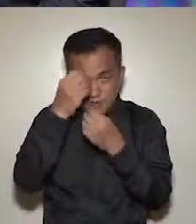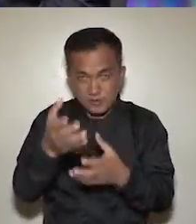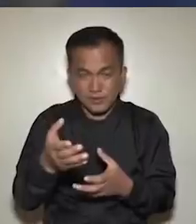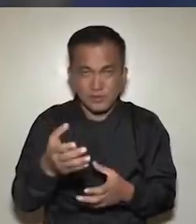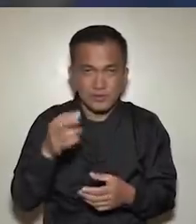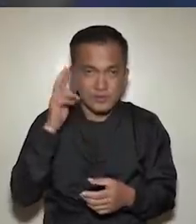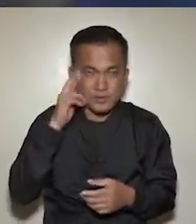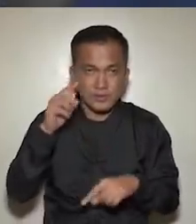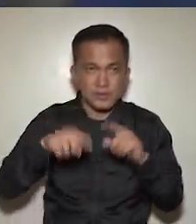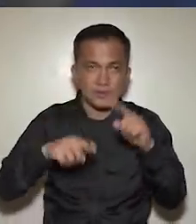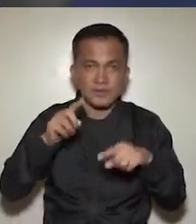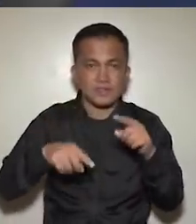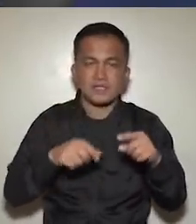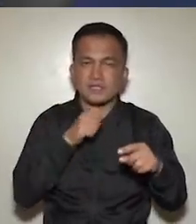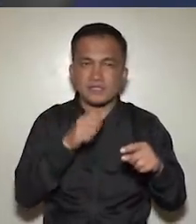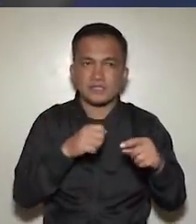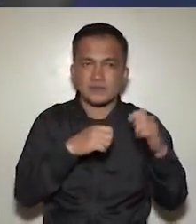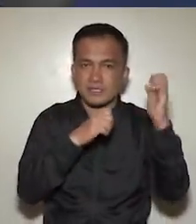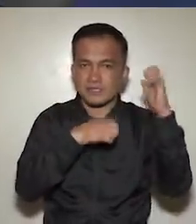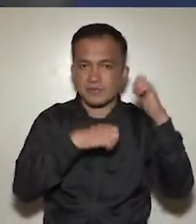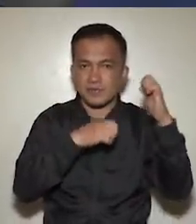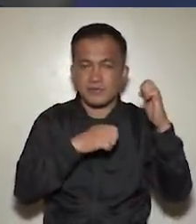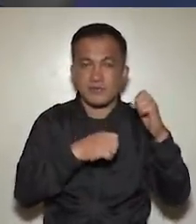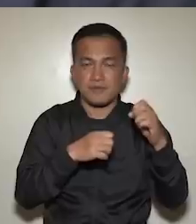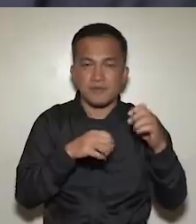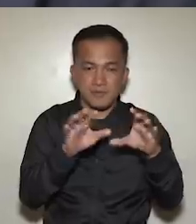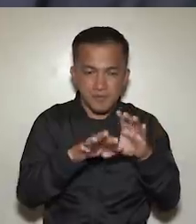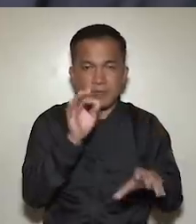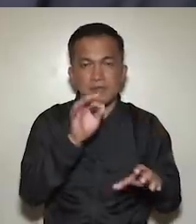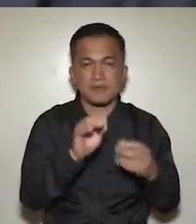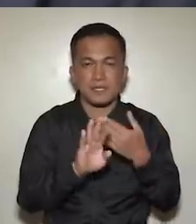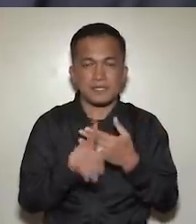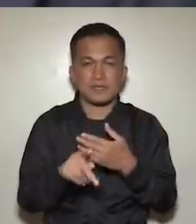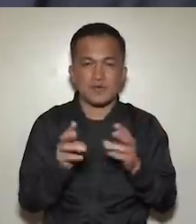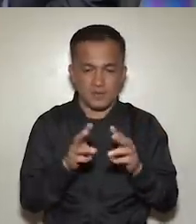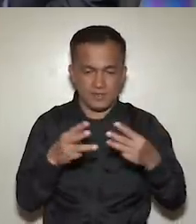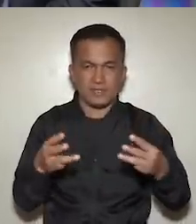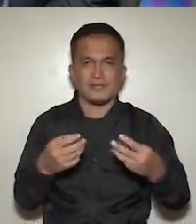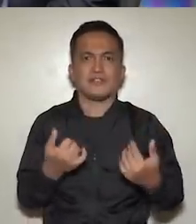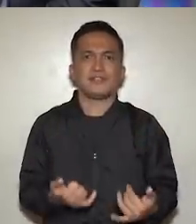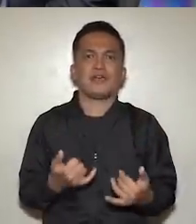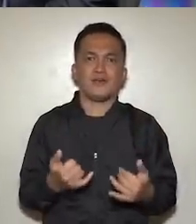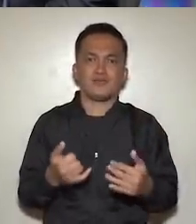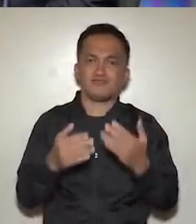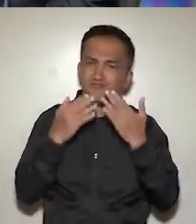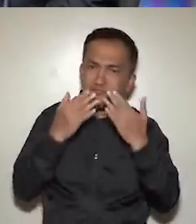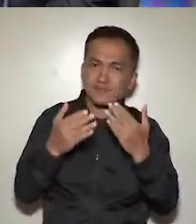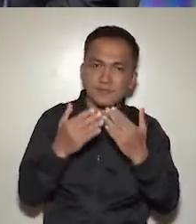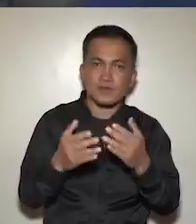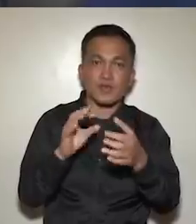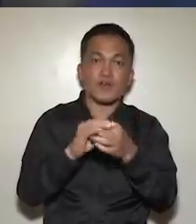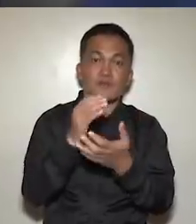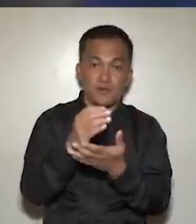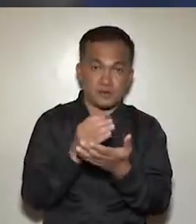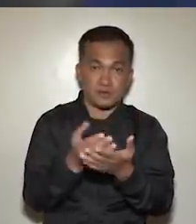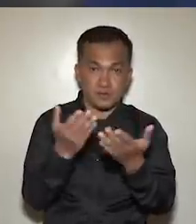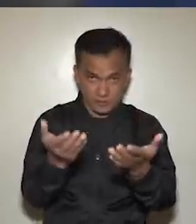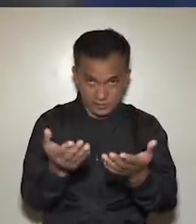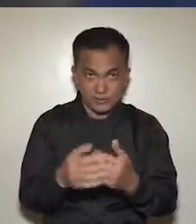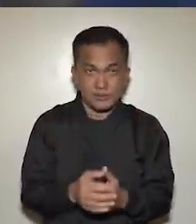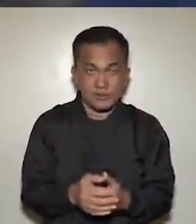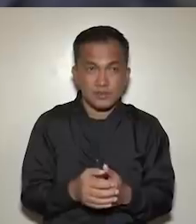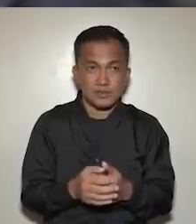Raffy, yung kaibigan ko, hindi na siya umaasang makikita yung wallet niya. Ngayon, laking pasalamat niya, of course, sa